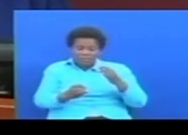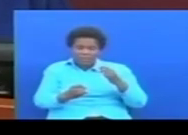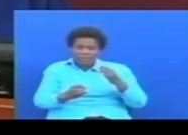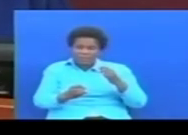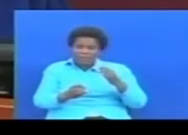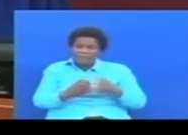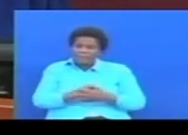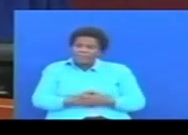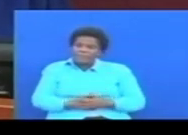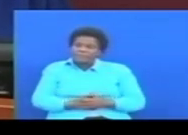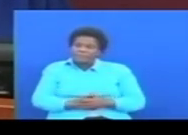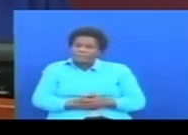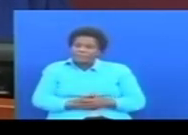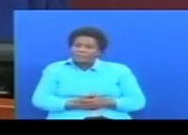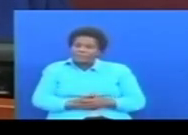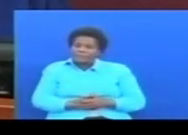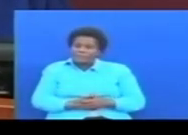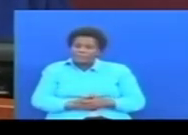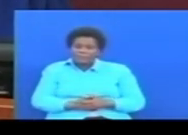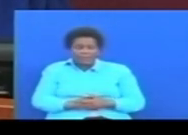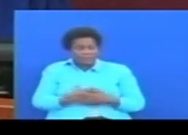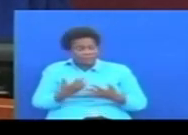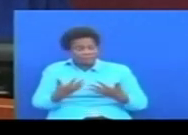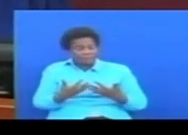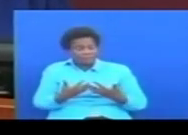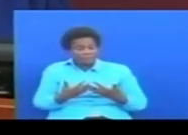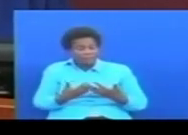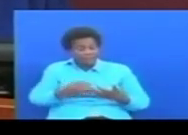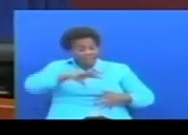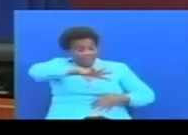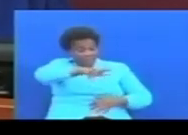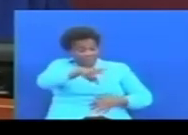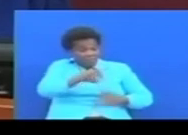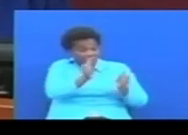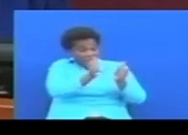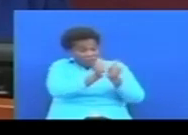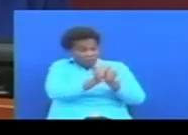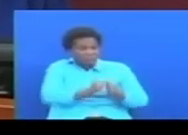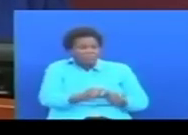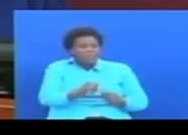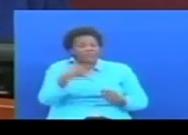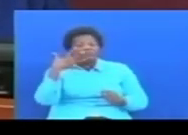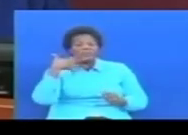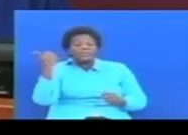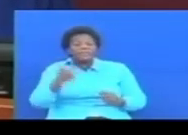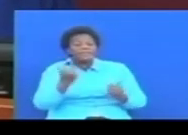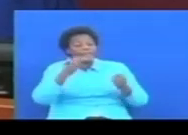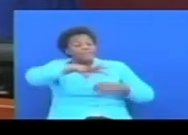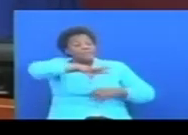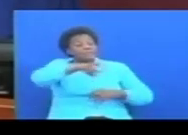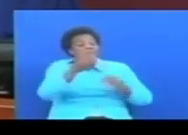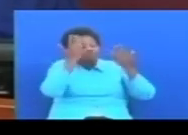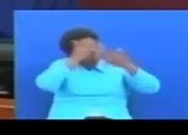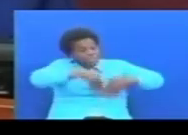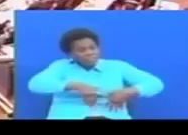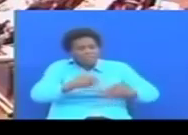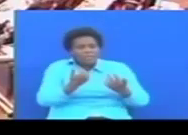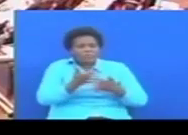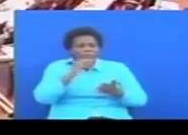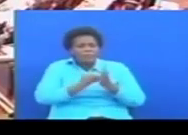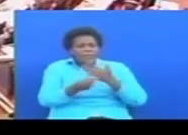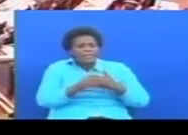swali la Mheshimiwa Joseph Haule anauliza, jimbo la Mikumi linaitwa jimbo la giza kutokana na kata zake nyingi kutokuwa na umeme katika kama